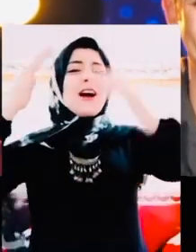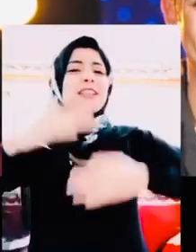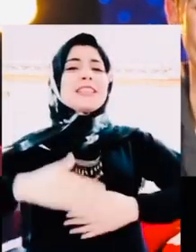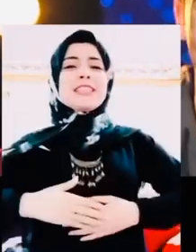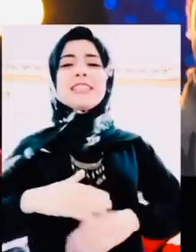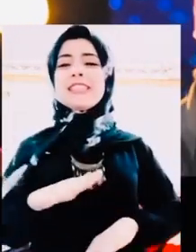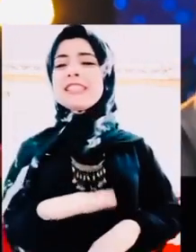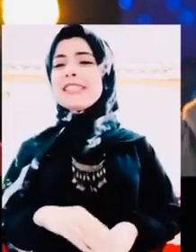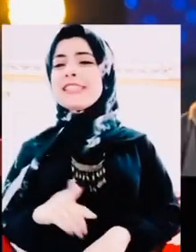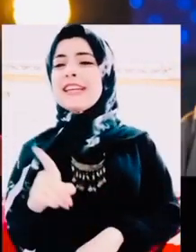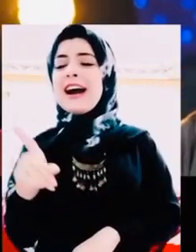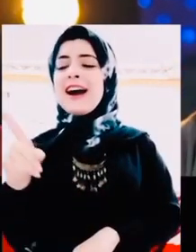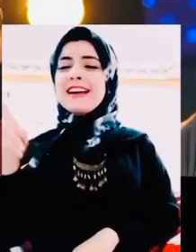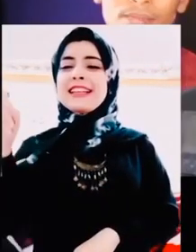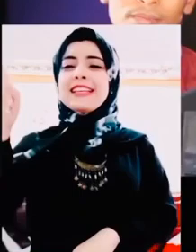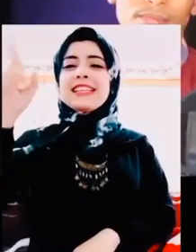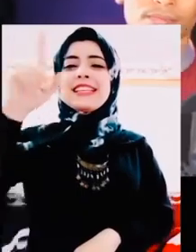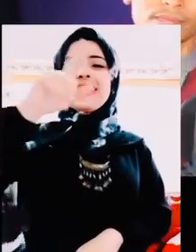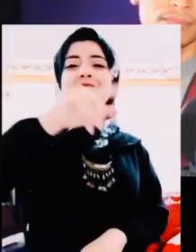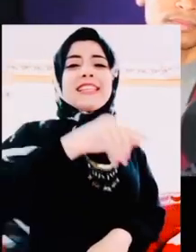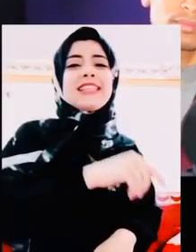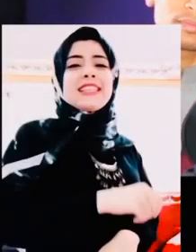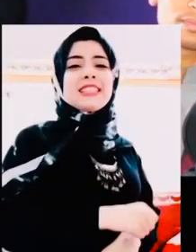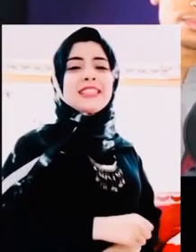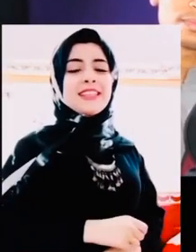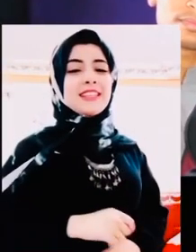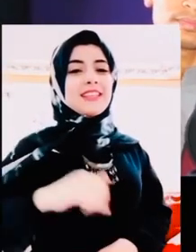اللهم صل